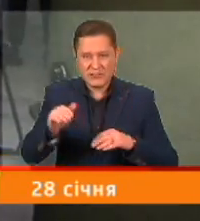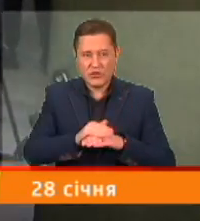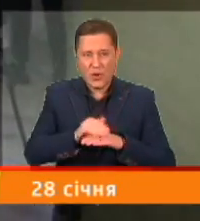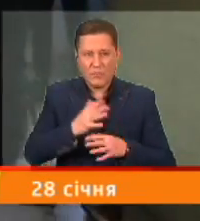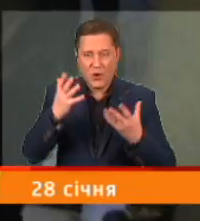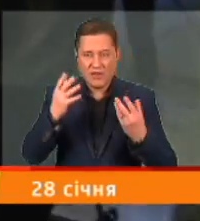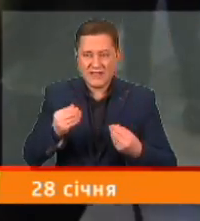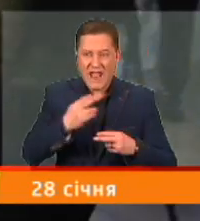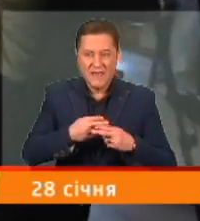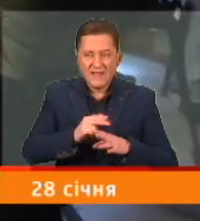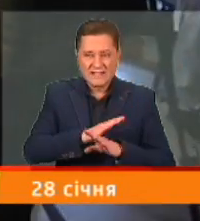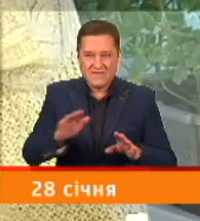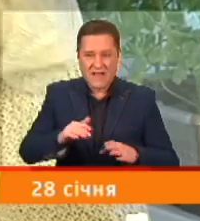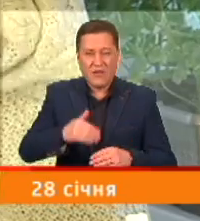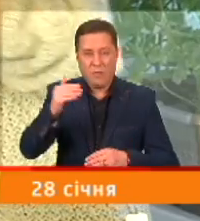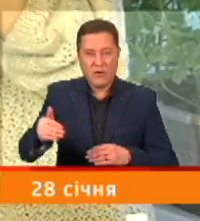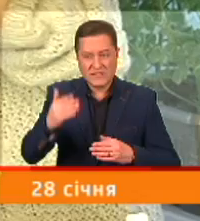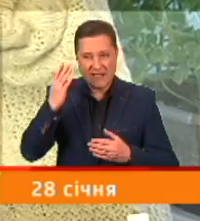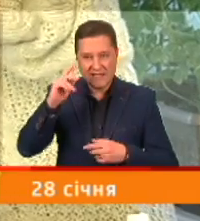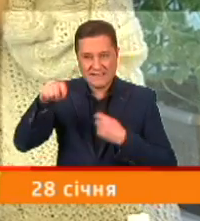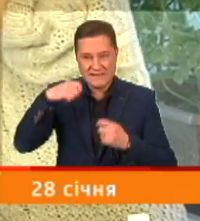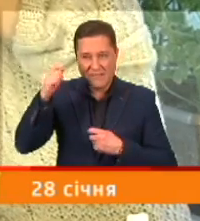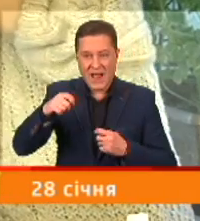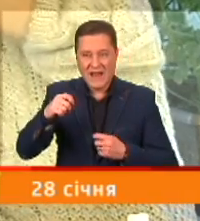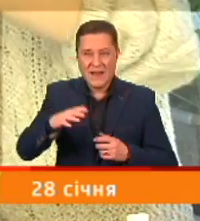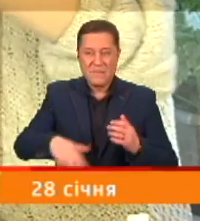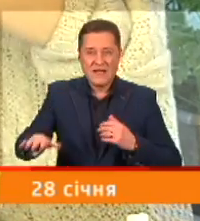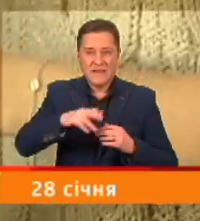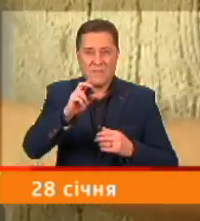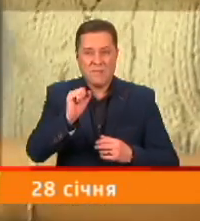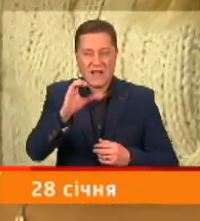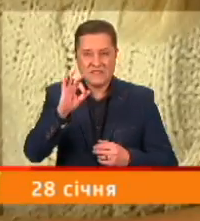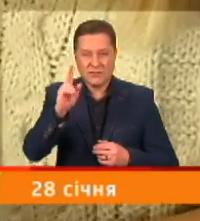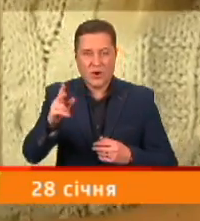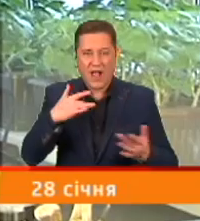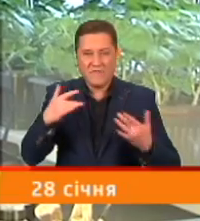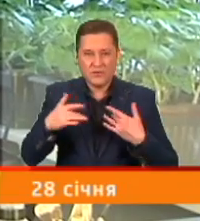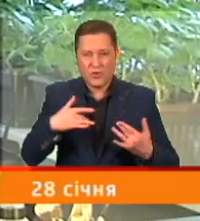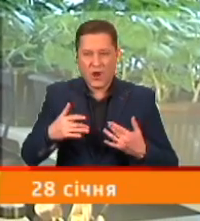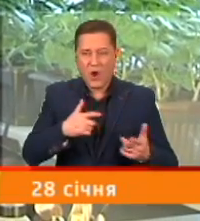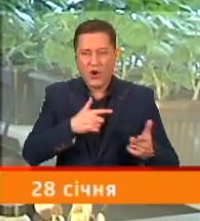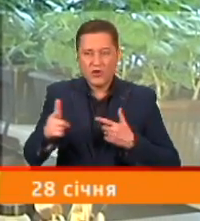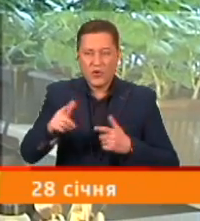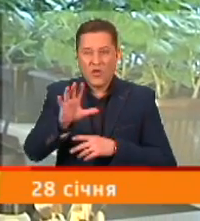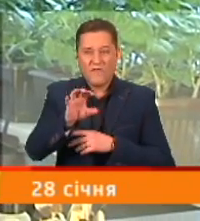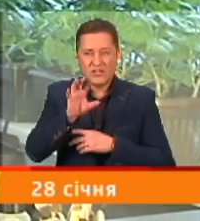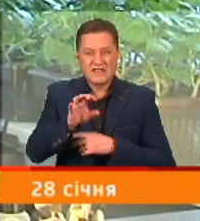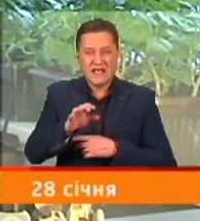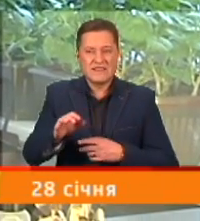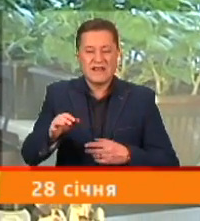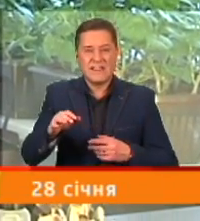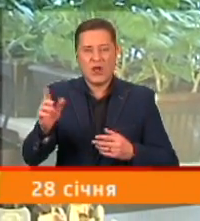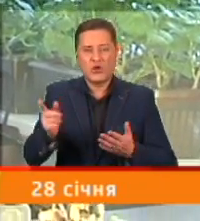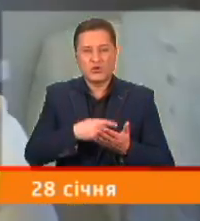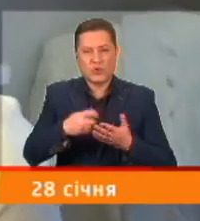завадимо. Поза знімальним майданчиком красення звати Сергій Басок. Актора саме готують до фотосесії для глянцевого журналу. Сам